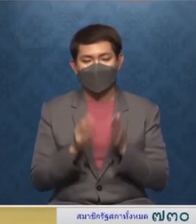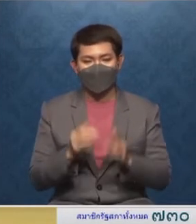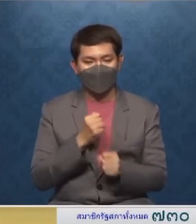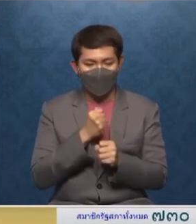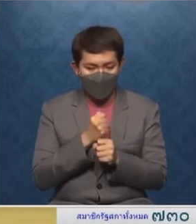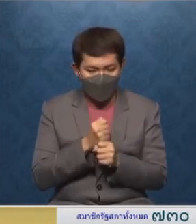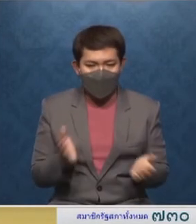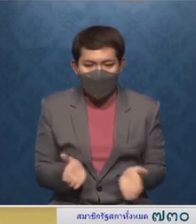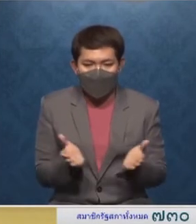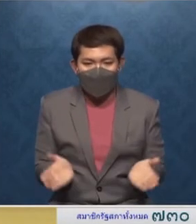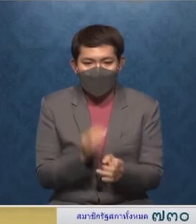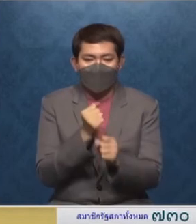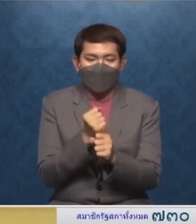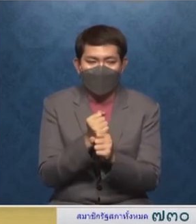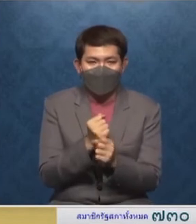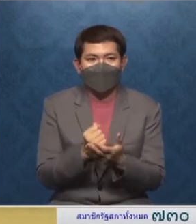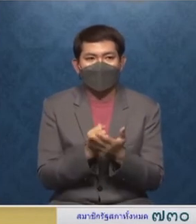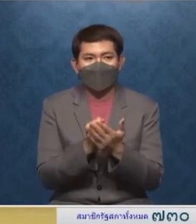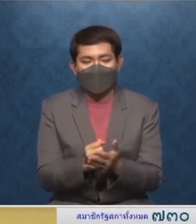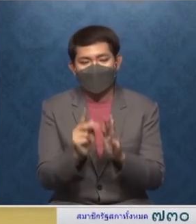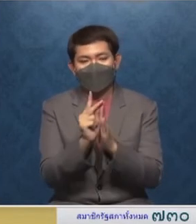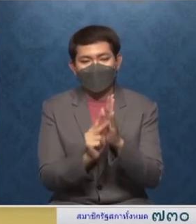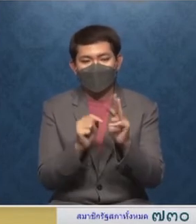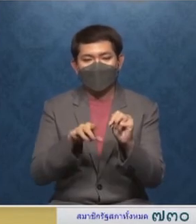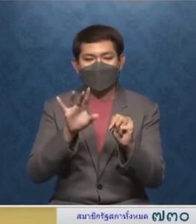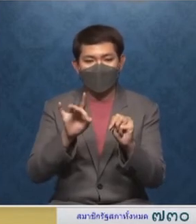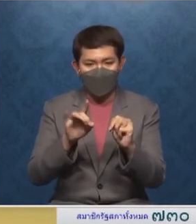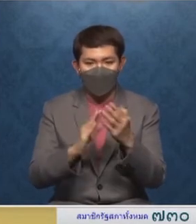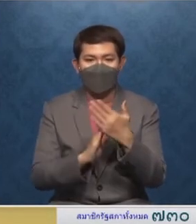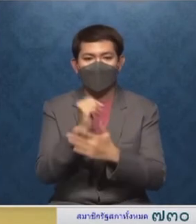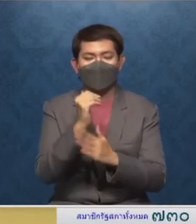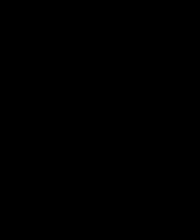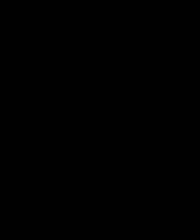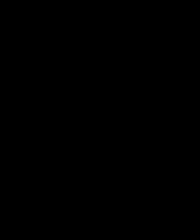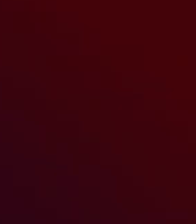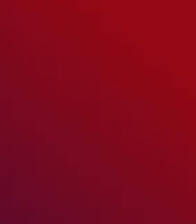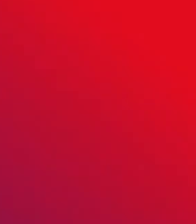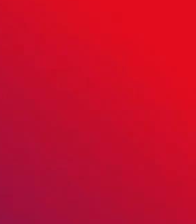านเป็นตัวที่จะทำให้มาตรา8นี้ได้รับความสำเร็จครับขอบพระคุณครับ